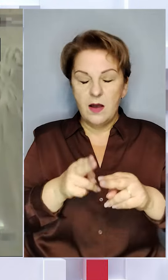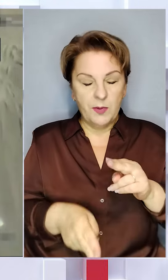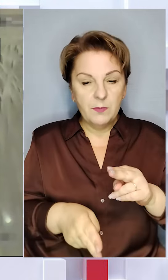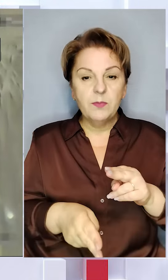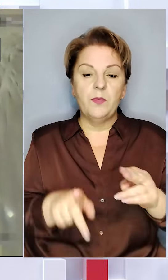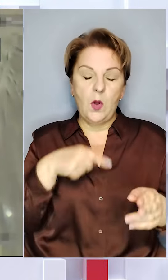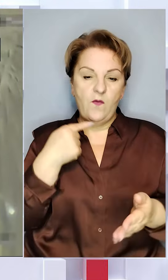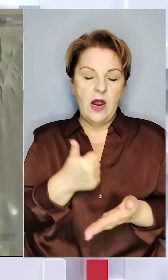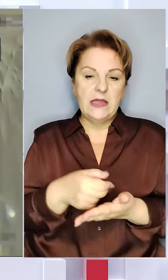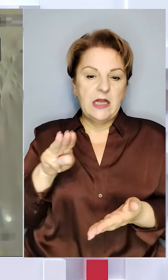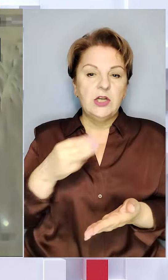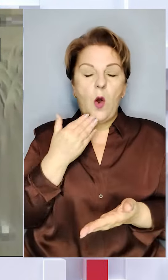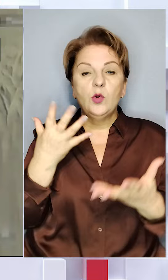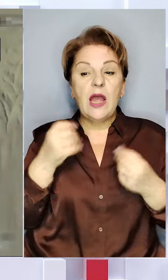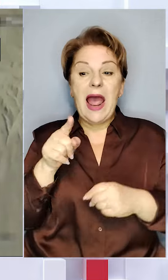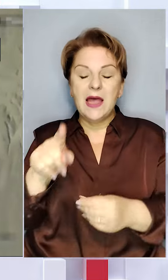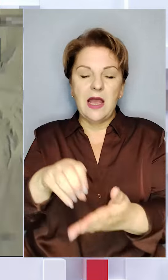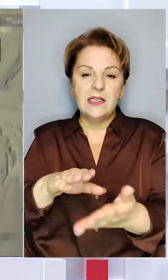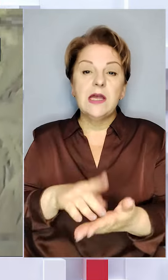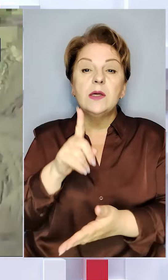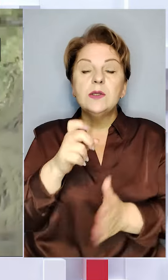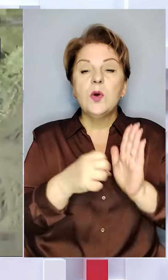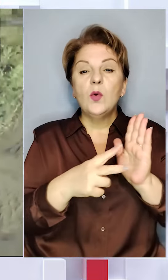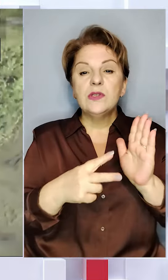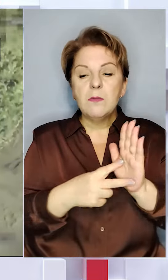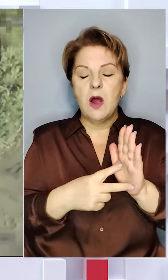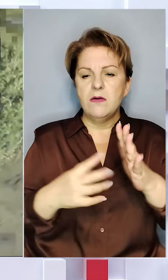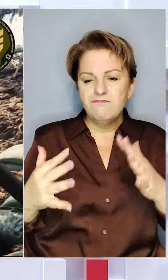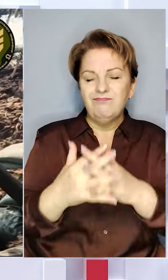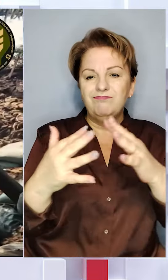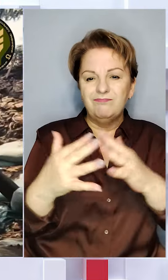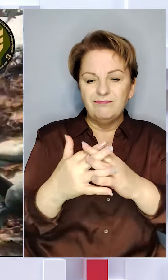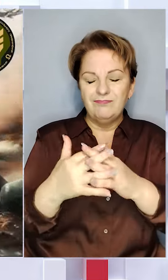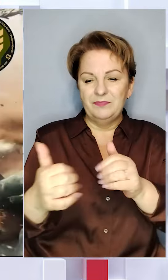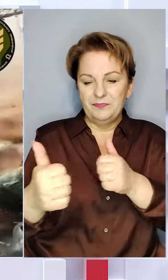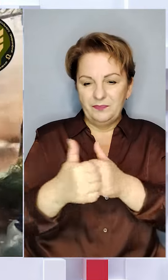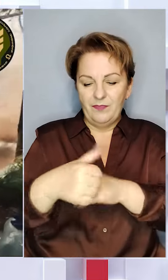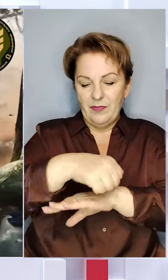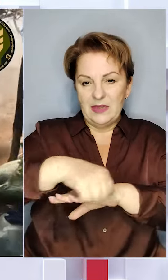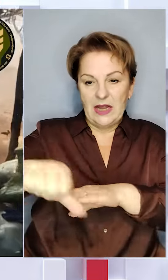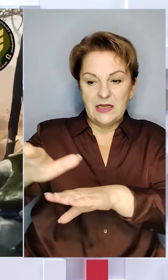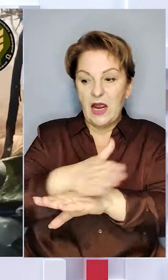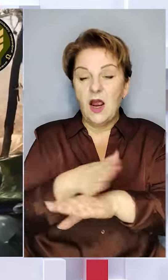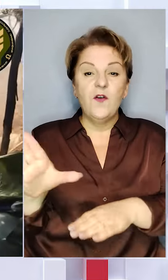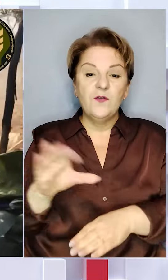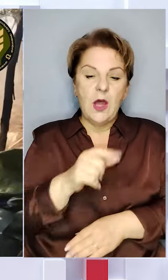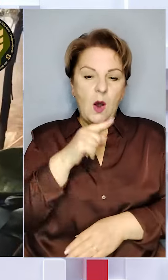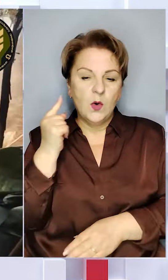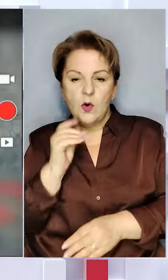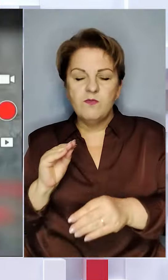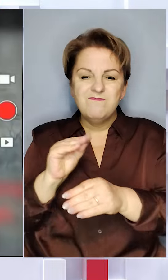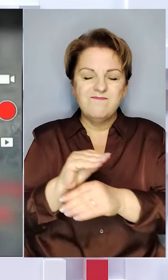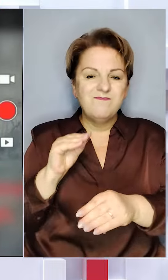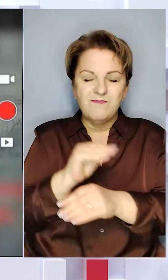не припинилися, кажуть у Генштабі. За останню добу там зафіксували 117 бойових зіткнень уздовж лінії розмежування. І все це